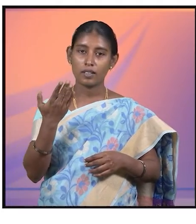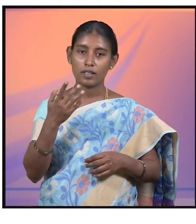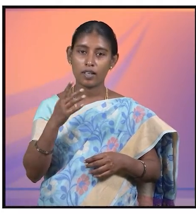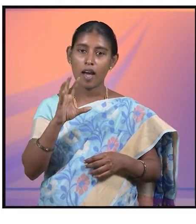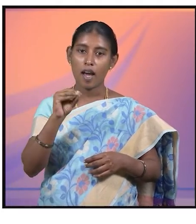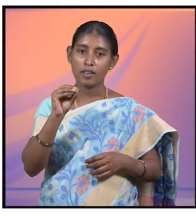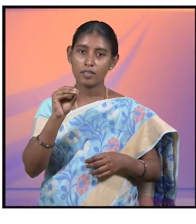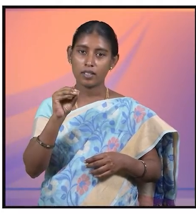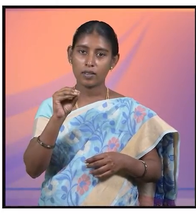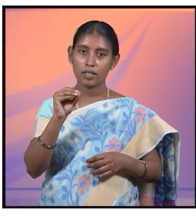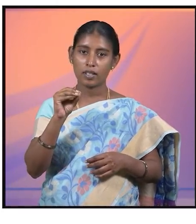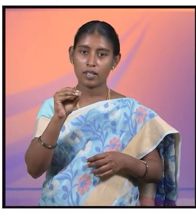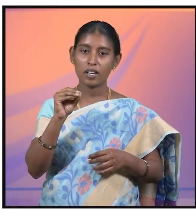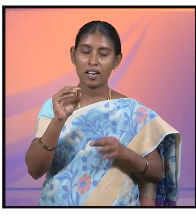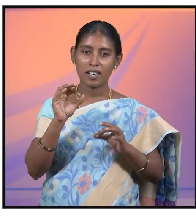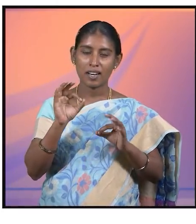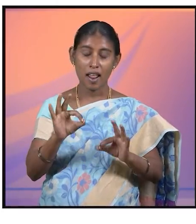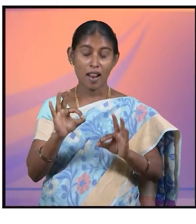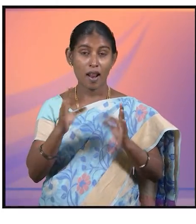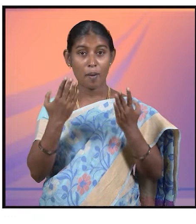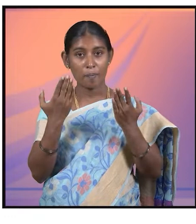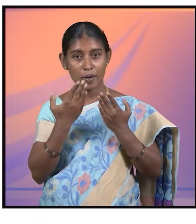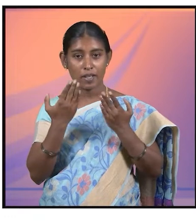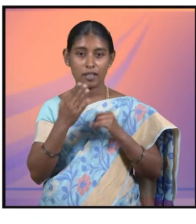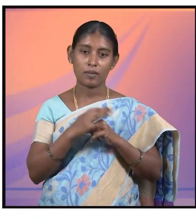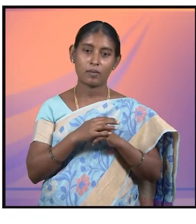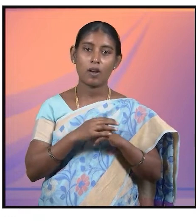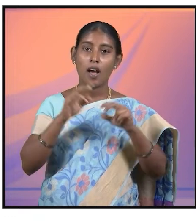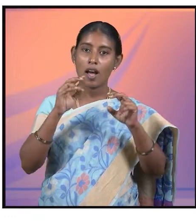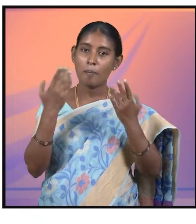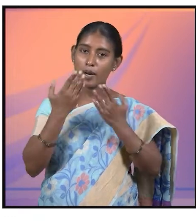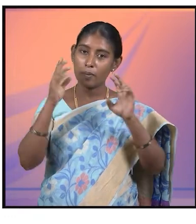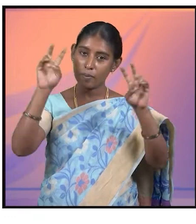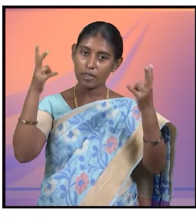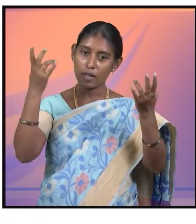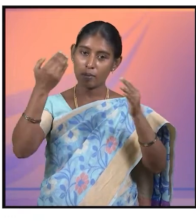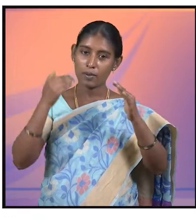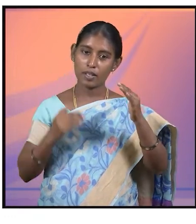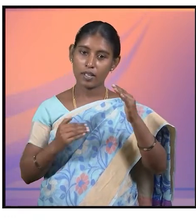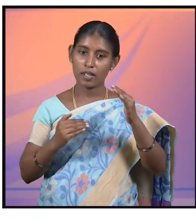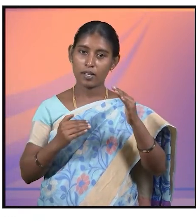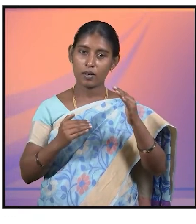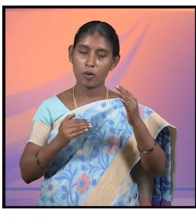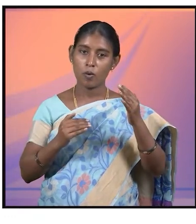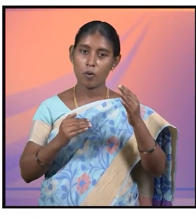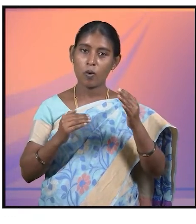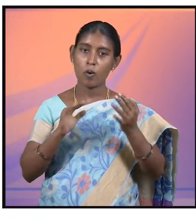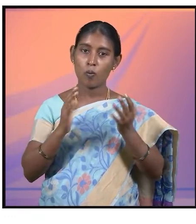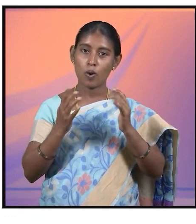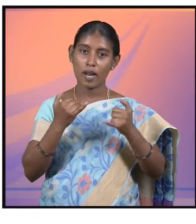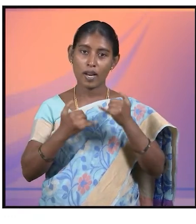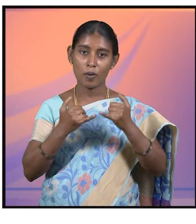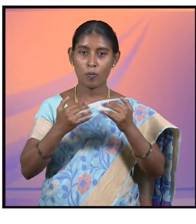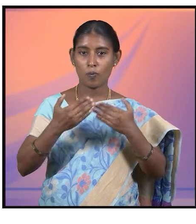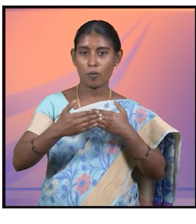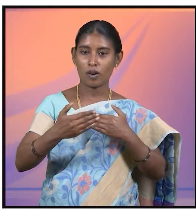பாடத்தில் இயல் 5 கசடர மொழிதலில் கல்வி என்ற பொருண்மையின் கீழ் உள்ள உரைநடை